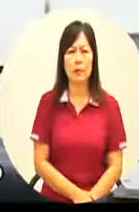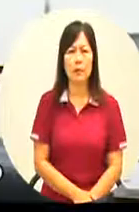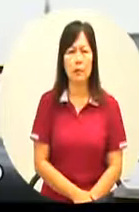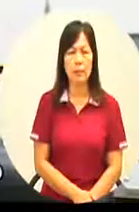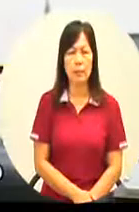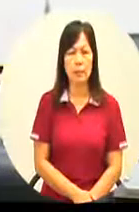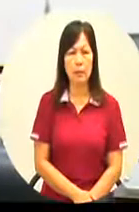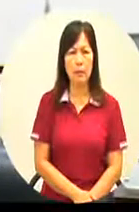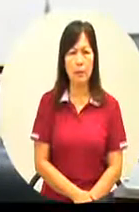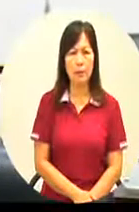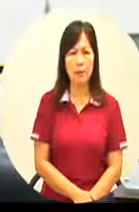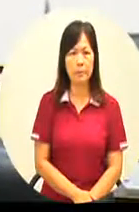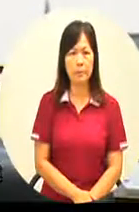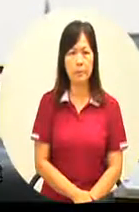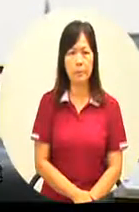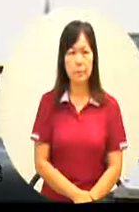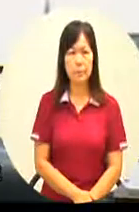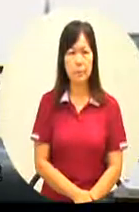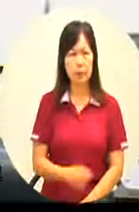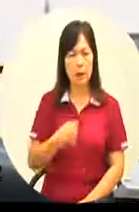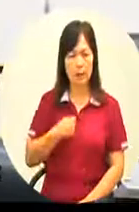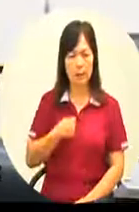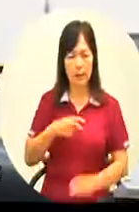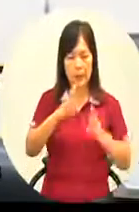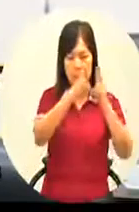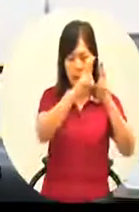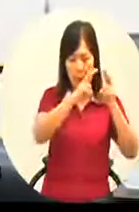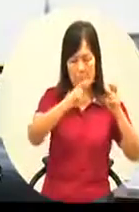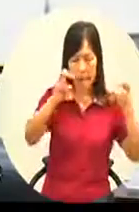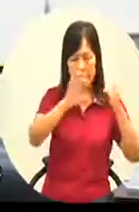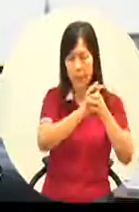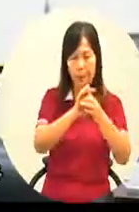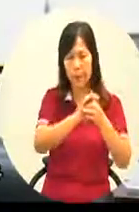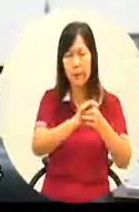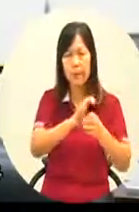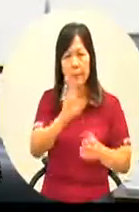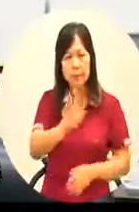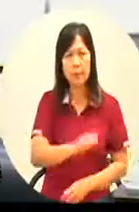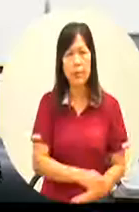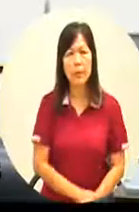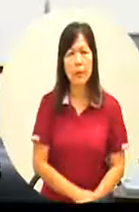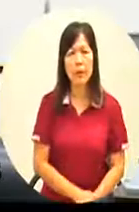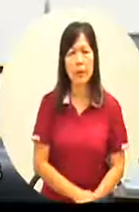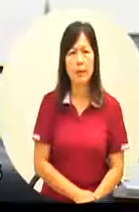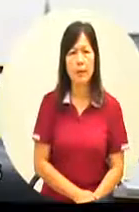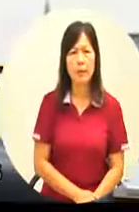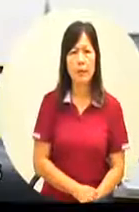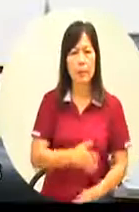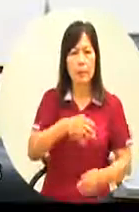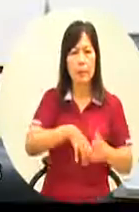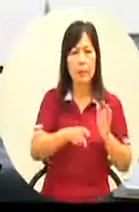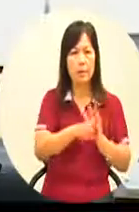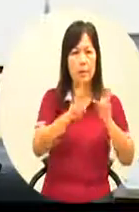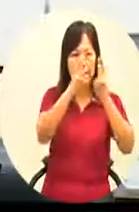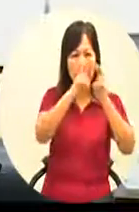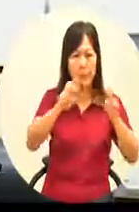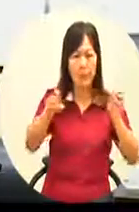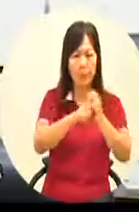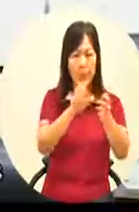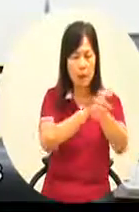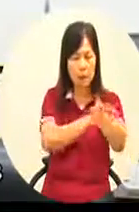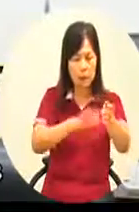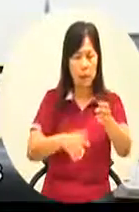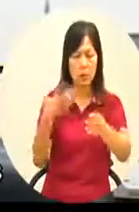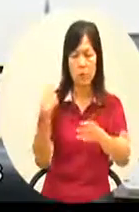已哦。我们这些跟寺庙有关，寺庙上面因为里面也有一些庙，走营旧